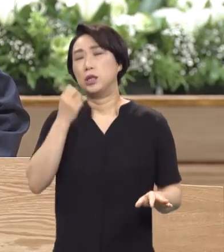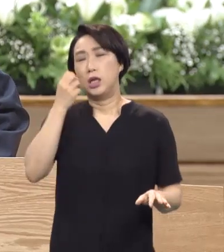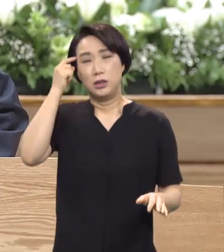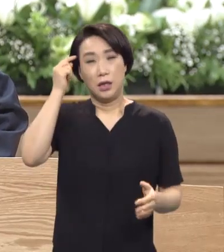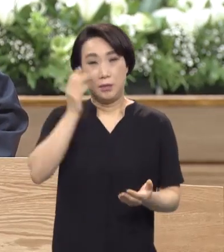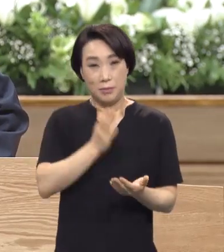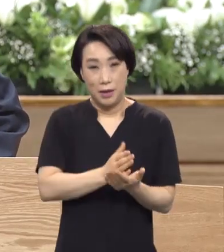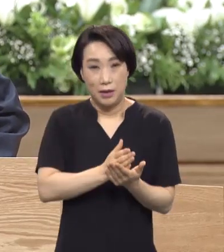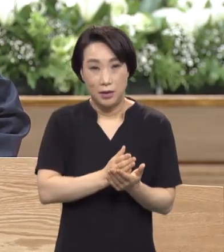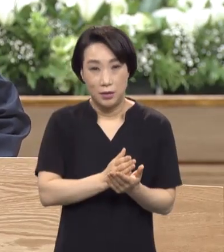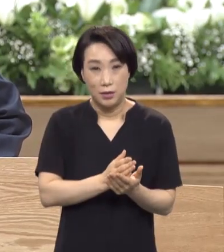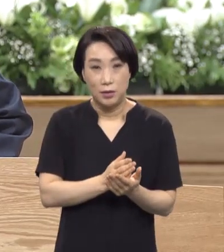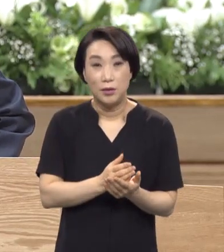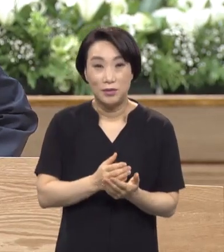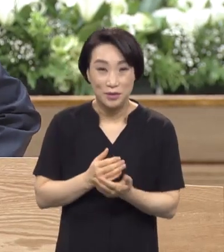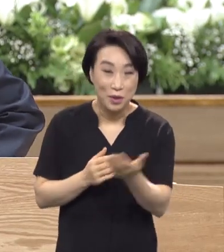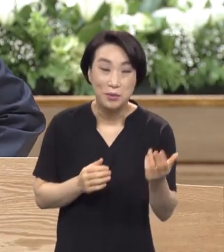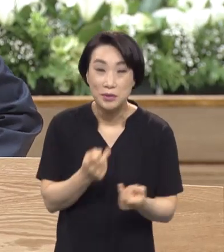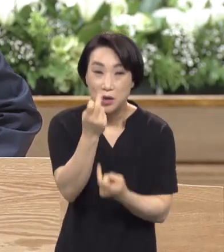형제를 사랑함으로